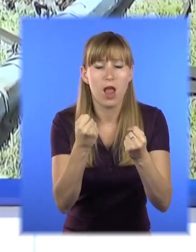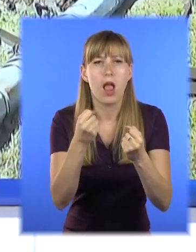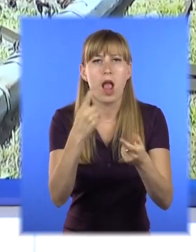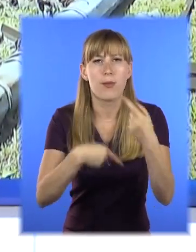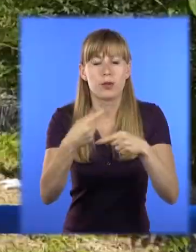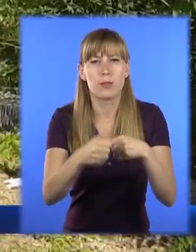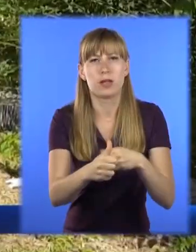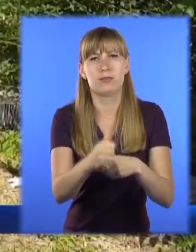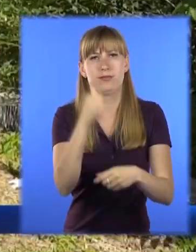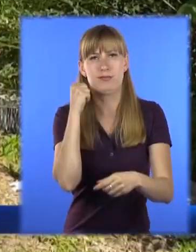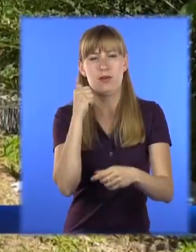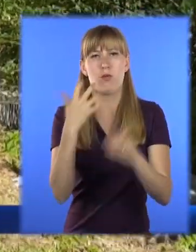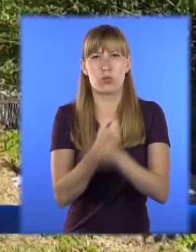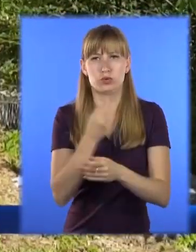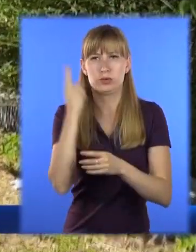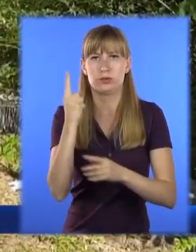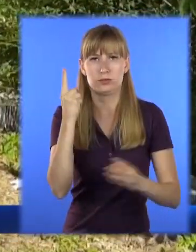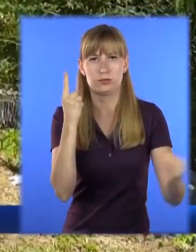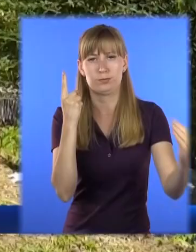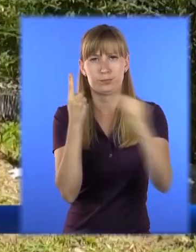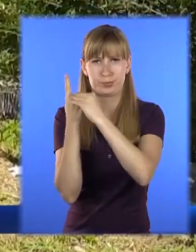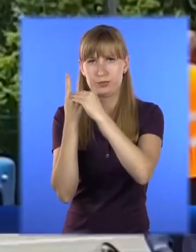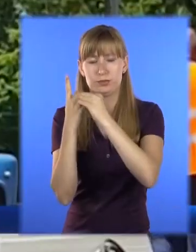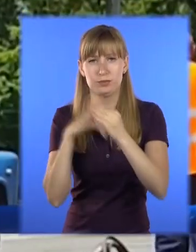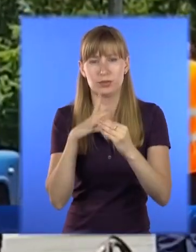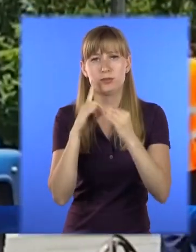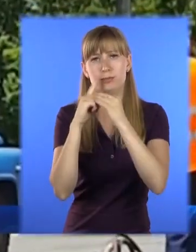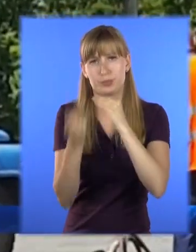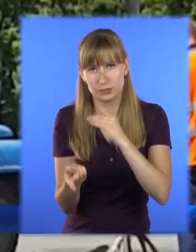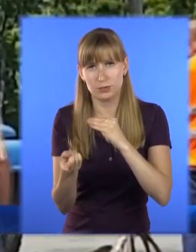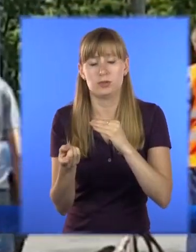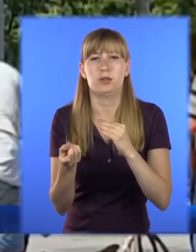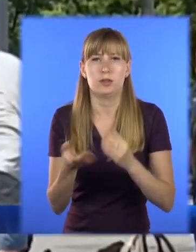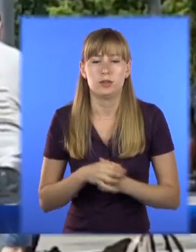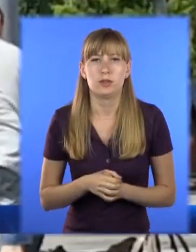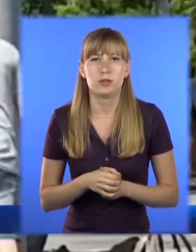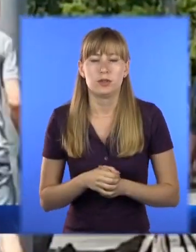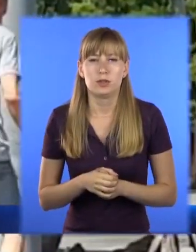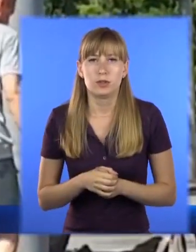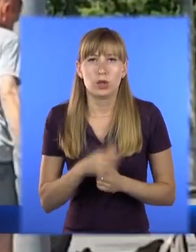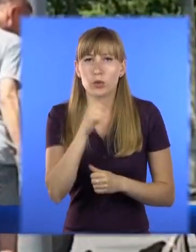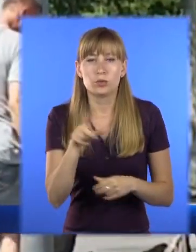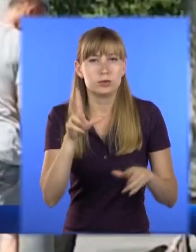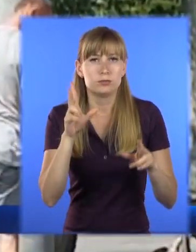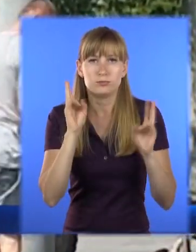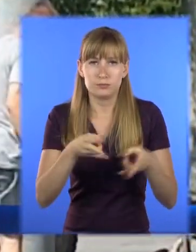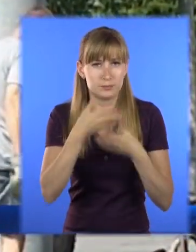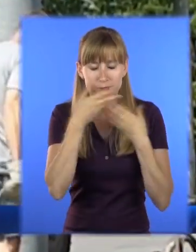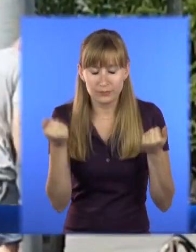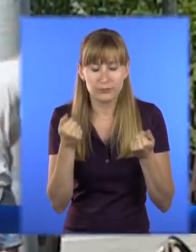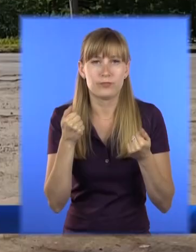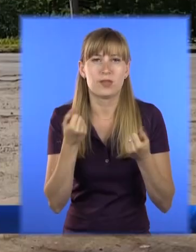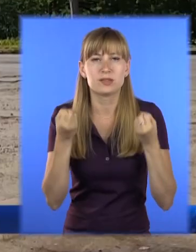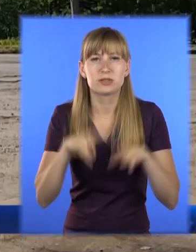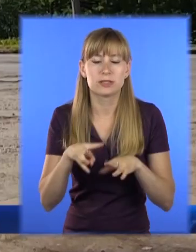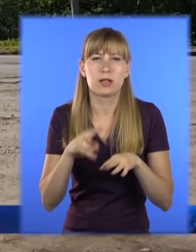Згодом почав здавати назад та наїхав на електроопору. В результаті інциденту пошкодження отримав тільки стовп. На місце